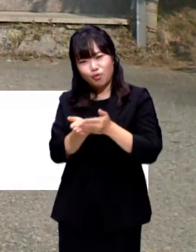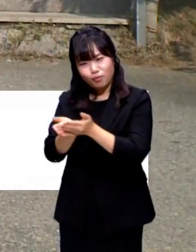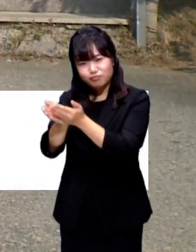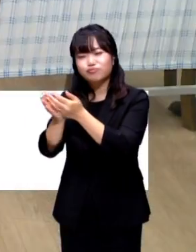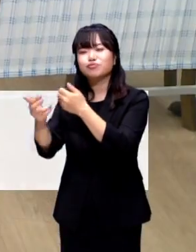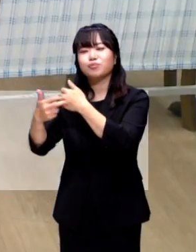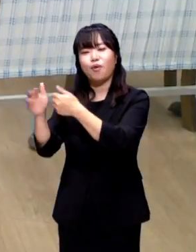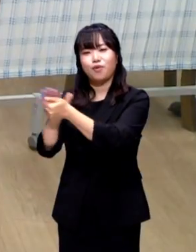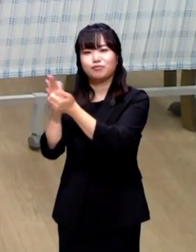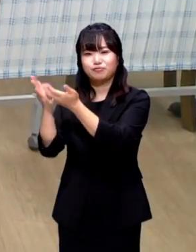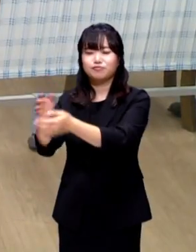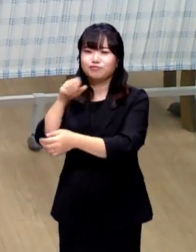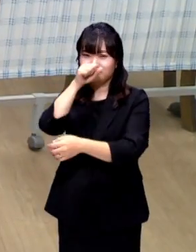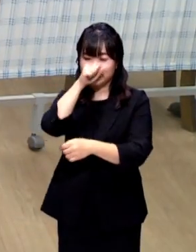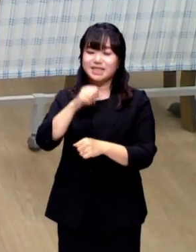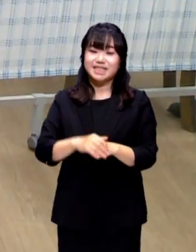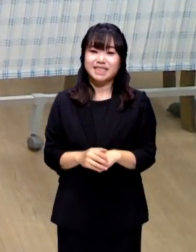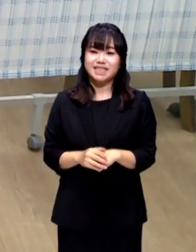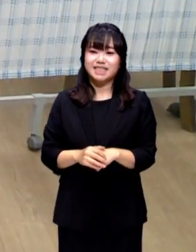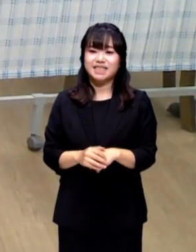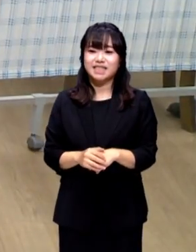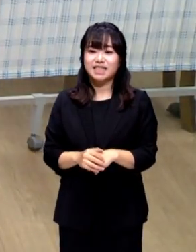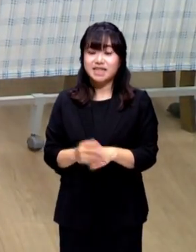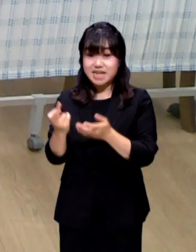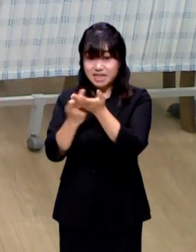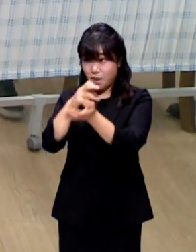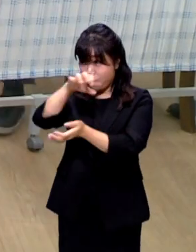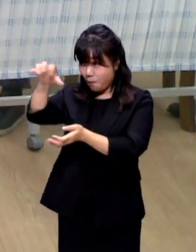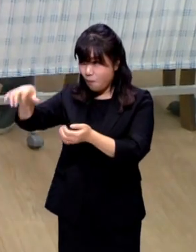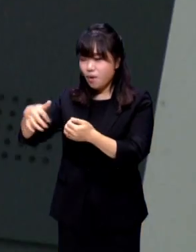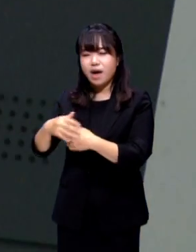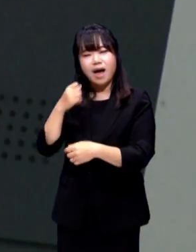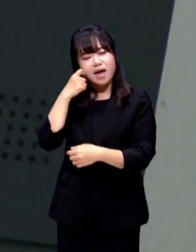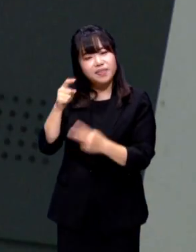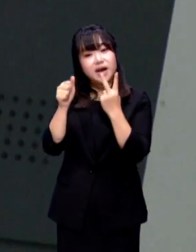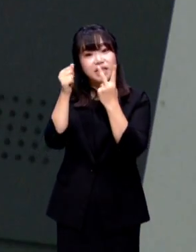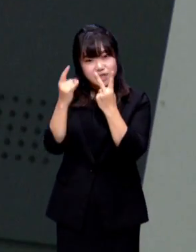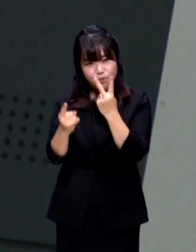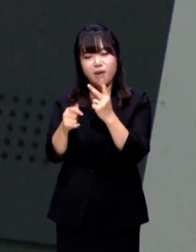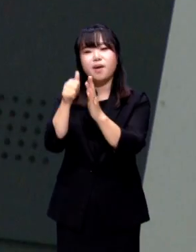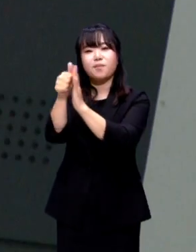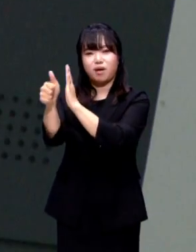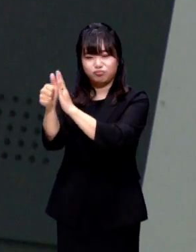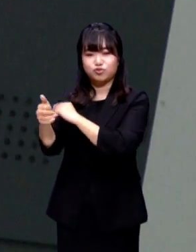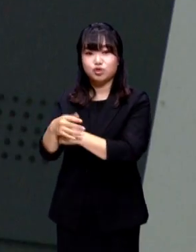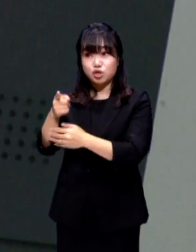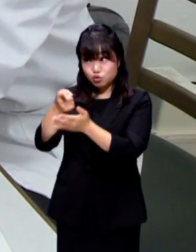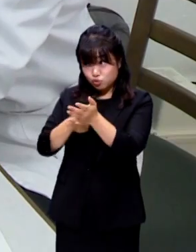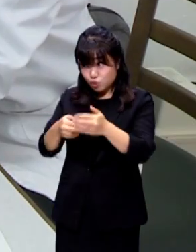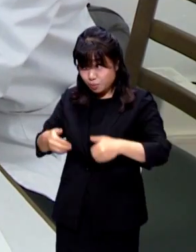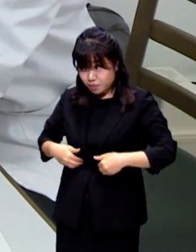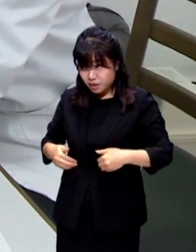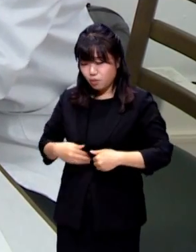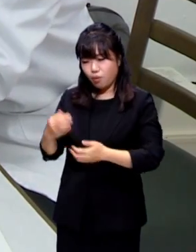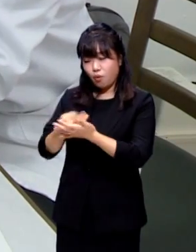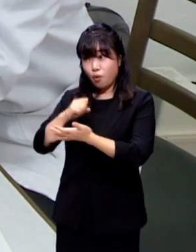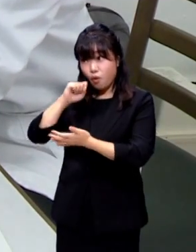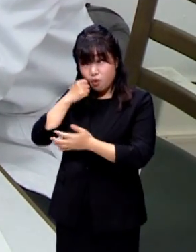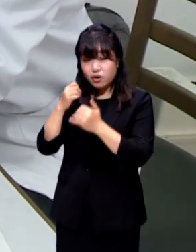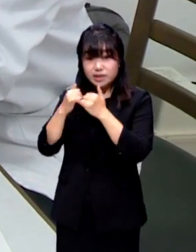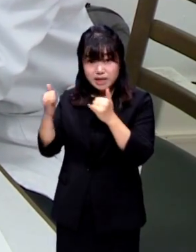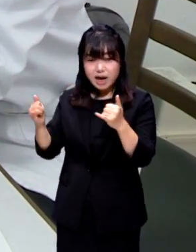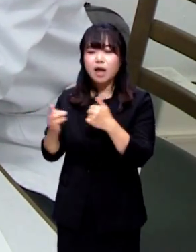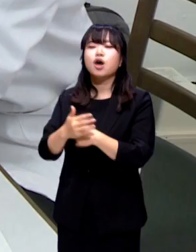됐습니다. 도서 지역 무료 진료 서비스는 한 달에 두 차례 진행됩니다. 수술이 필요한 저소득층